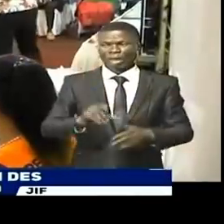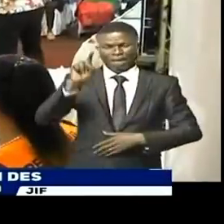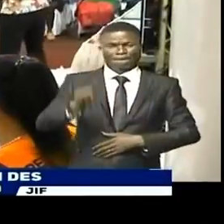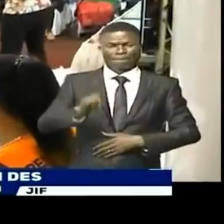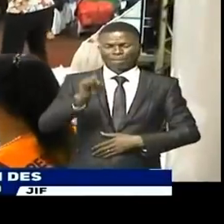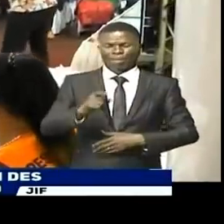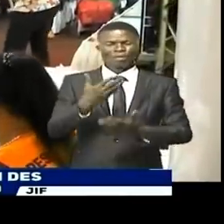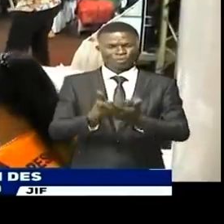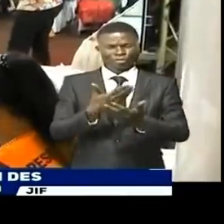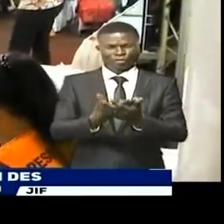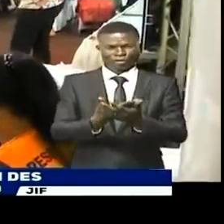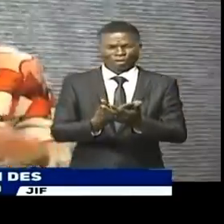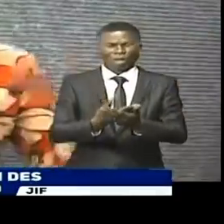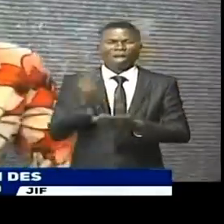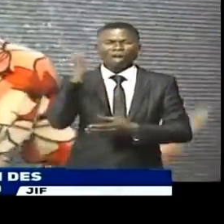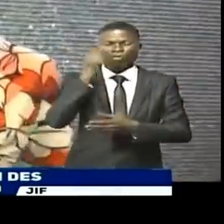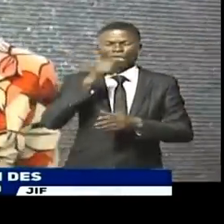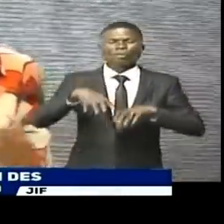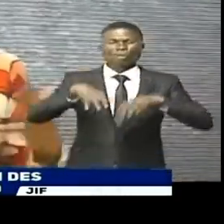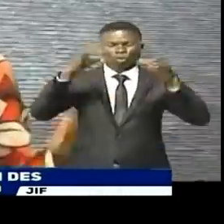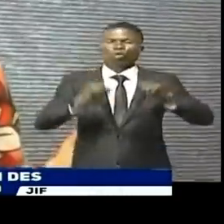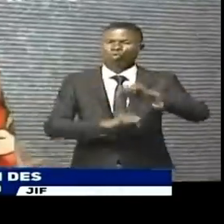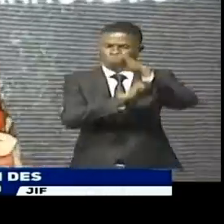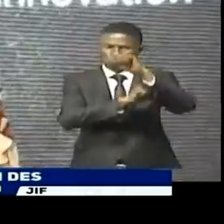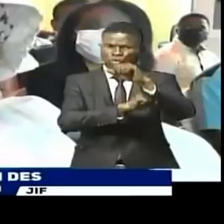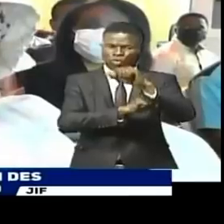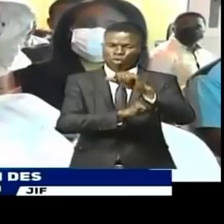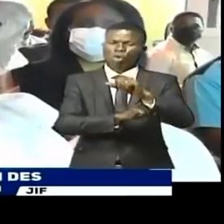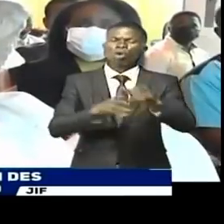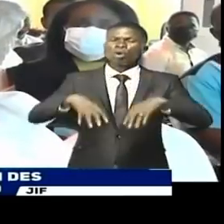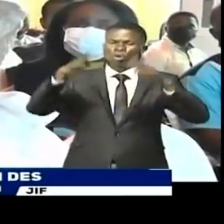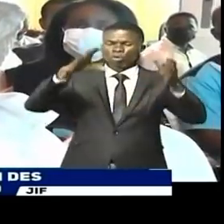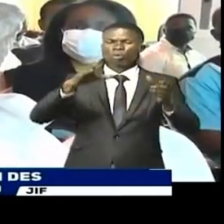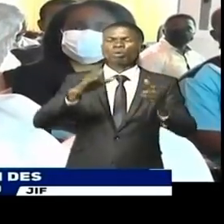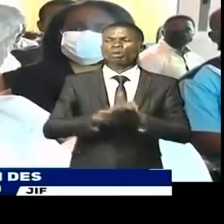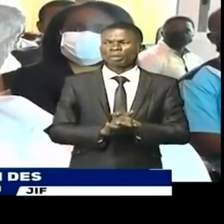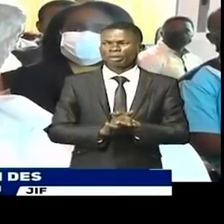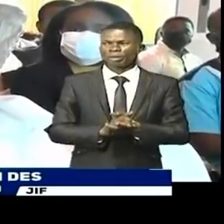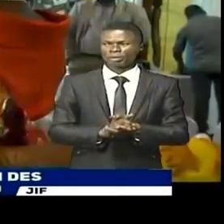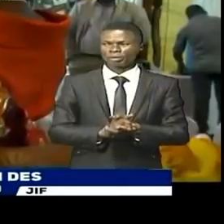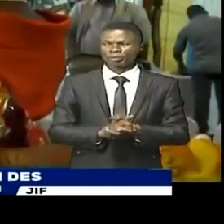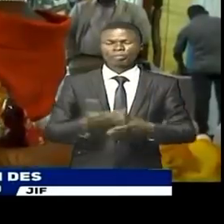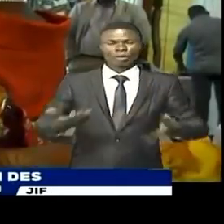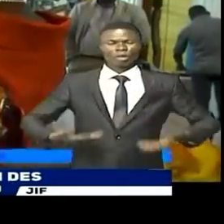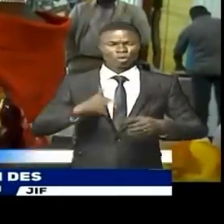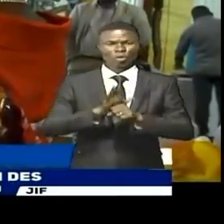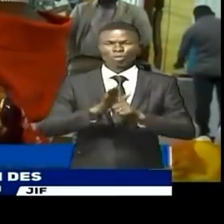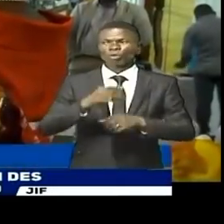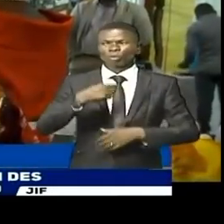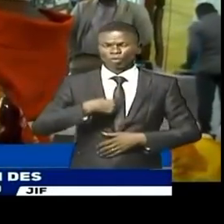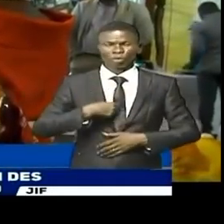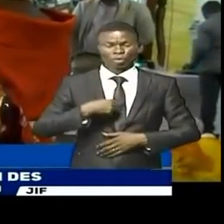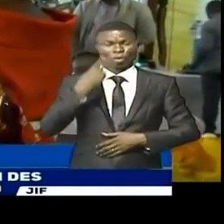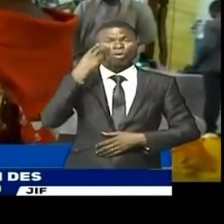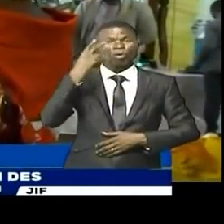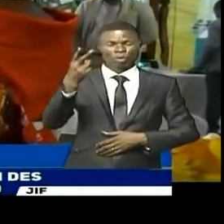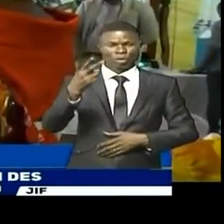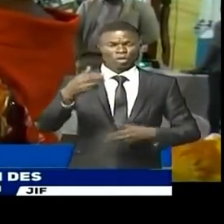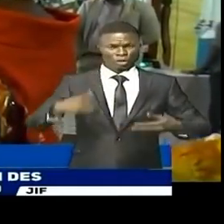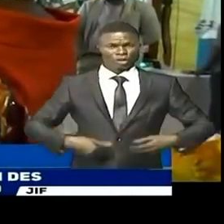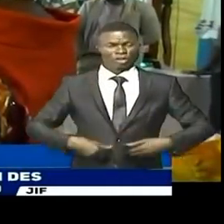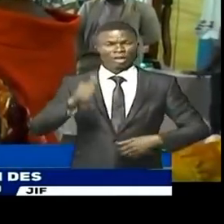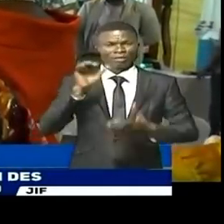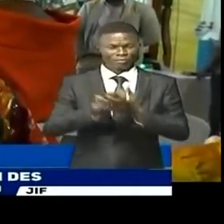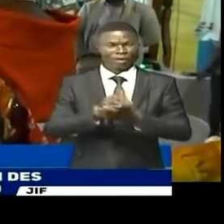urgent il faut donc un soutien pour la production à grande échelle je suis contente de voir que ces jeunes dames